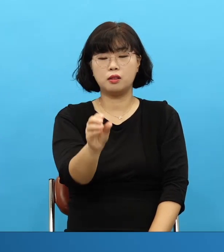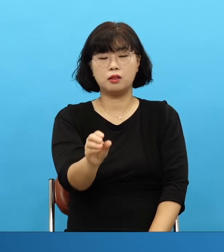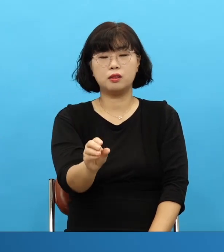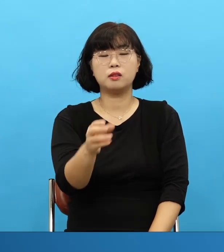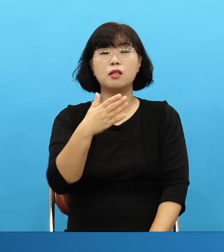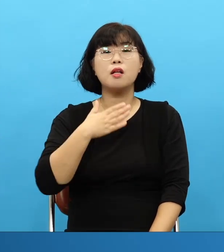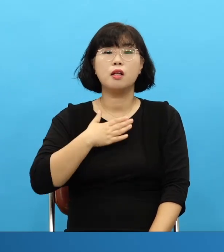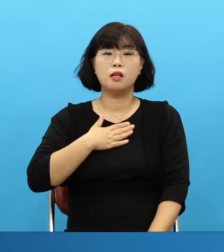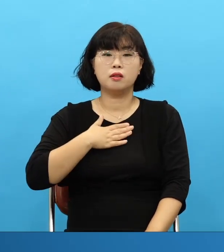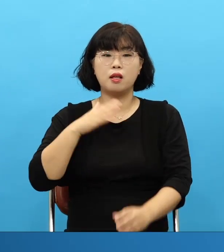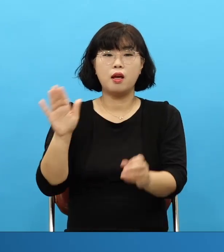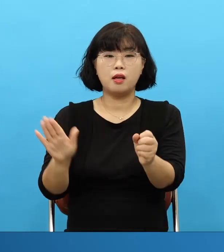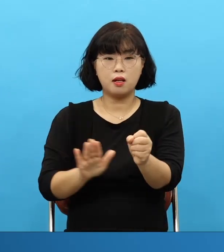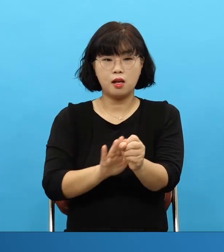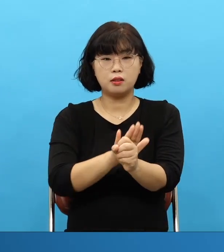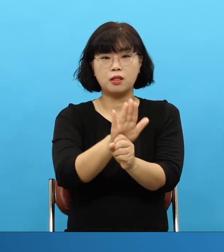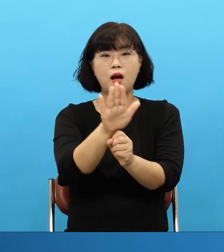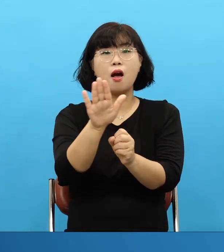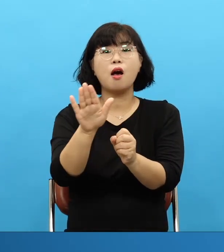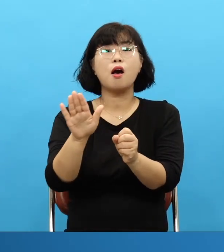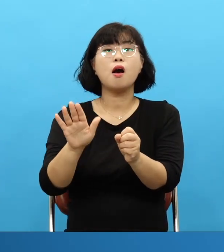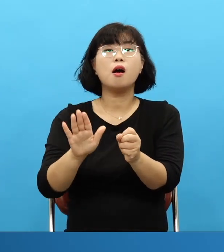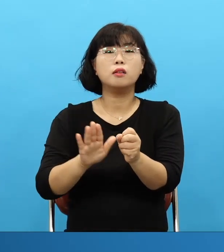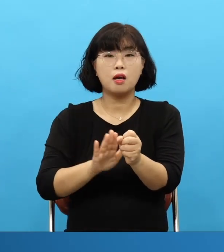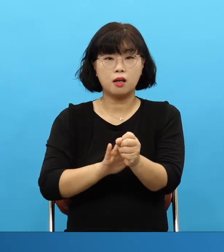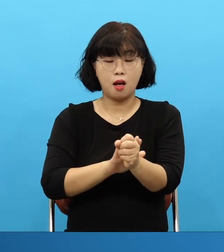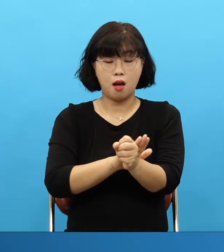십자가를 내가